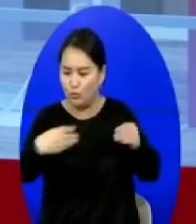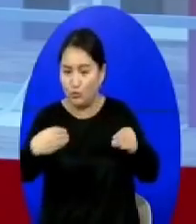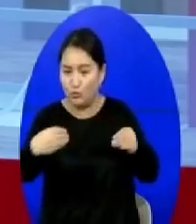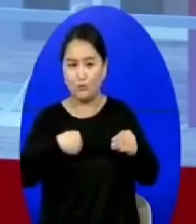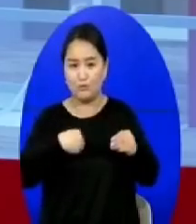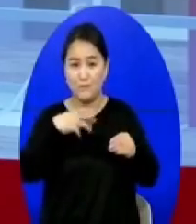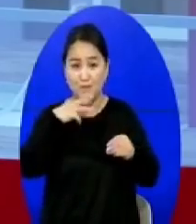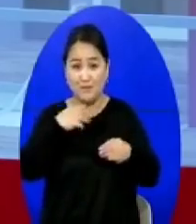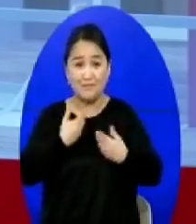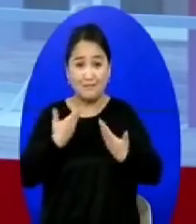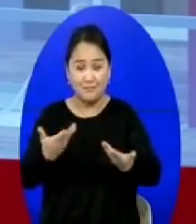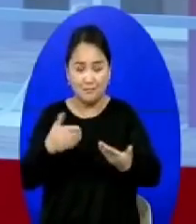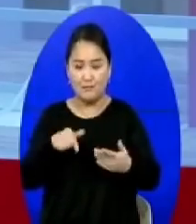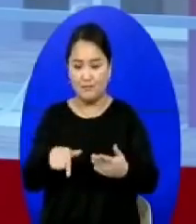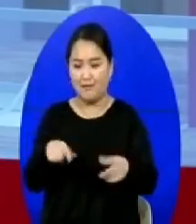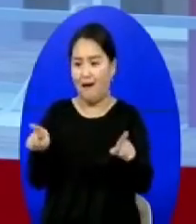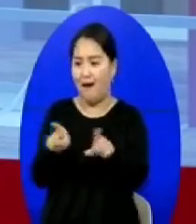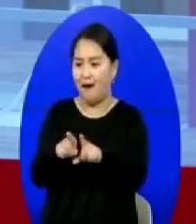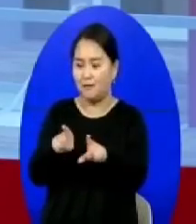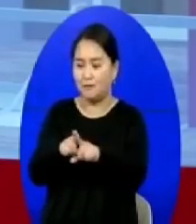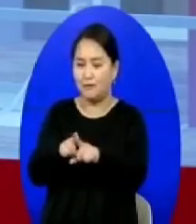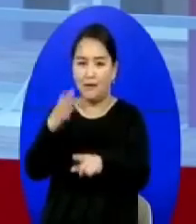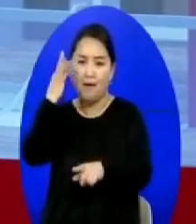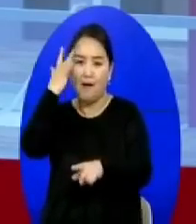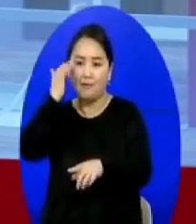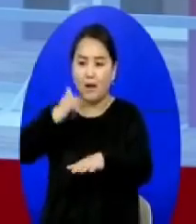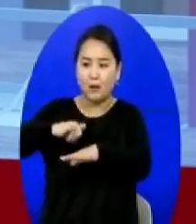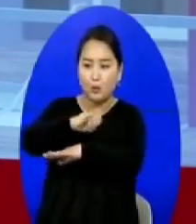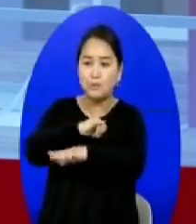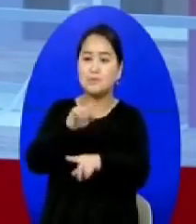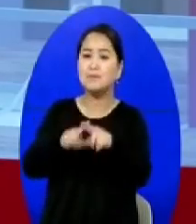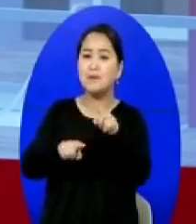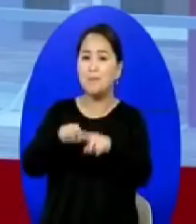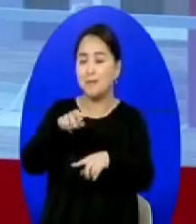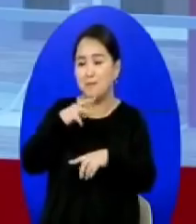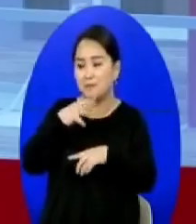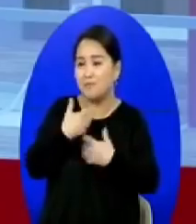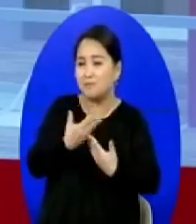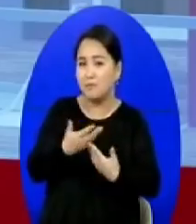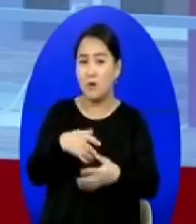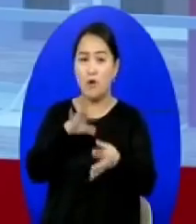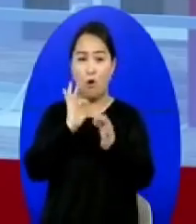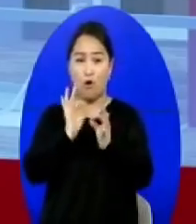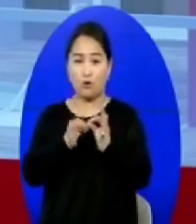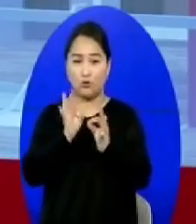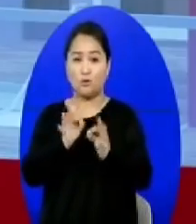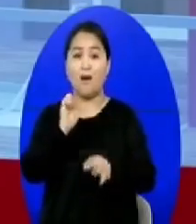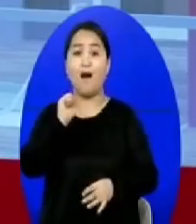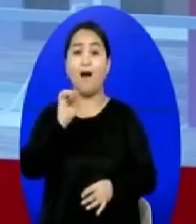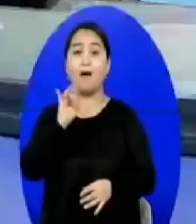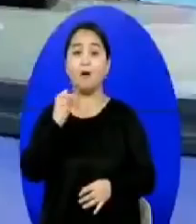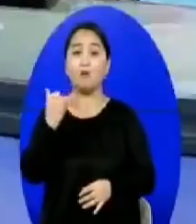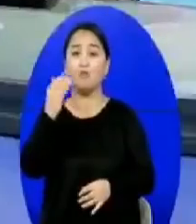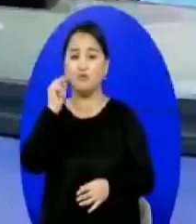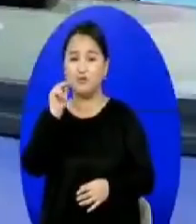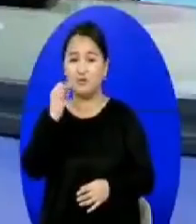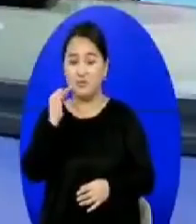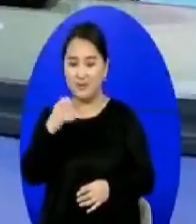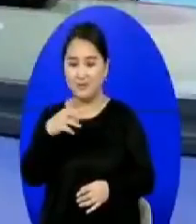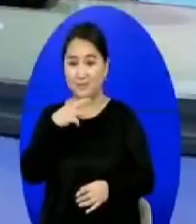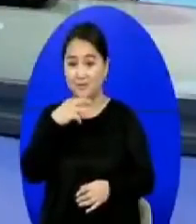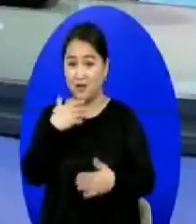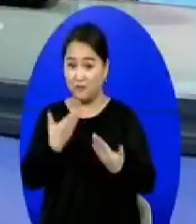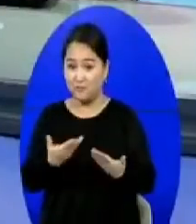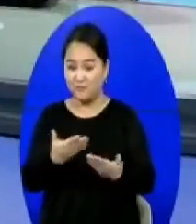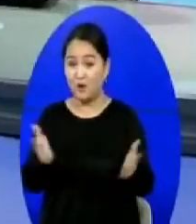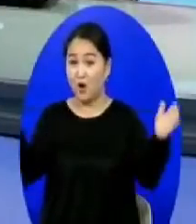яг энэ өнөөдрийн шиг нөхцөл байдлыг гадны улс орнууд хэрхэн шийдэж байгаа талаарх мэдээлэл хүрэхээр орчуулагч редактор Ариун Чимэг студид ажиллаж байна.